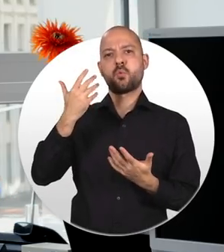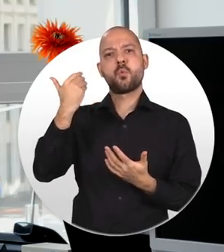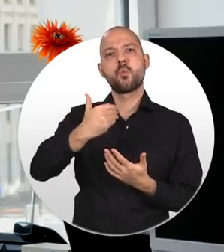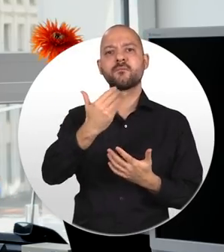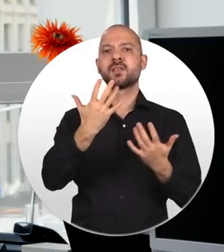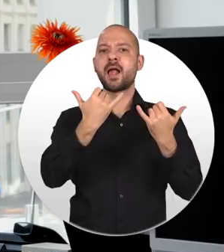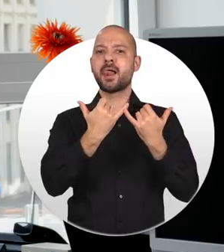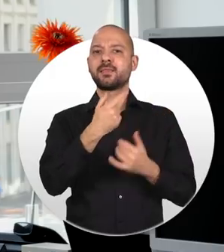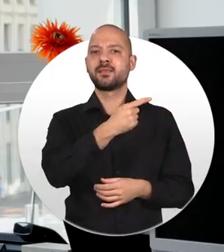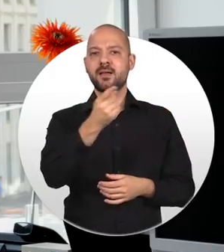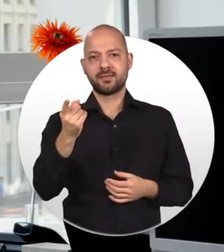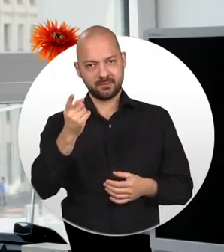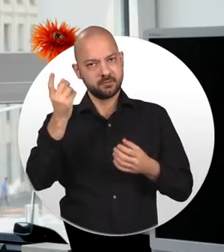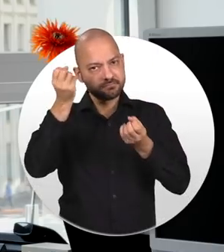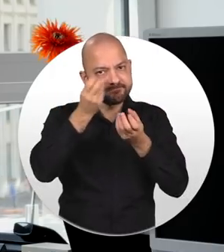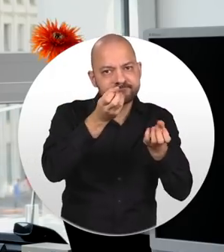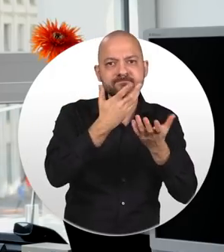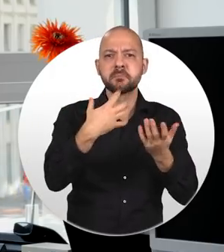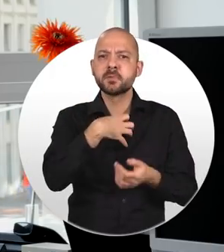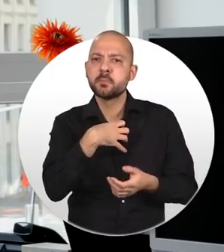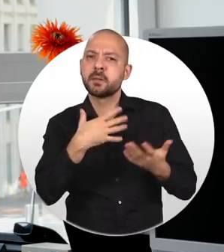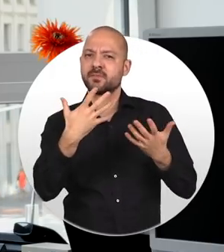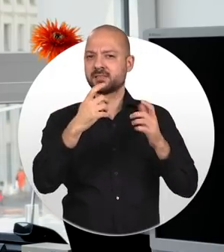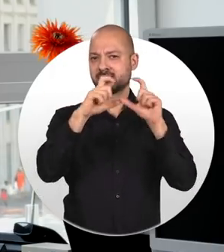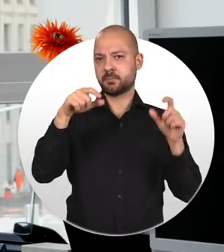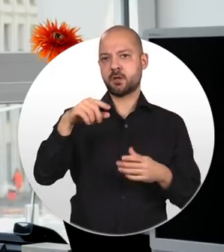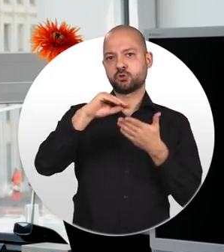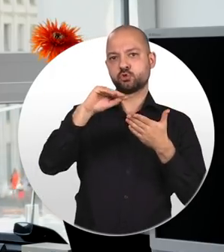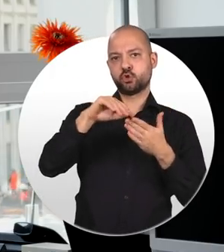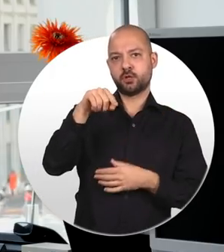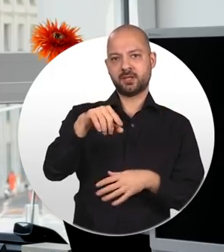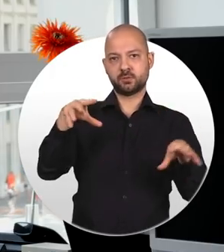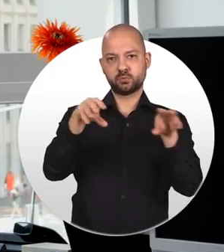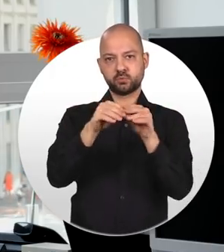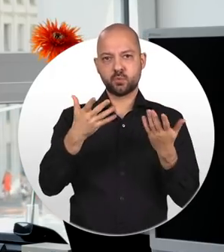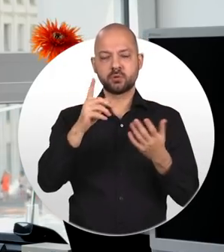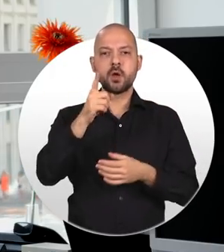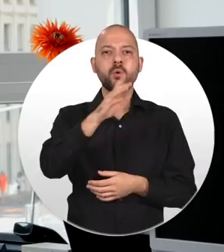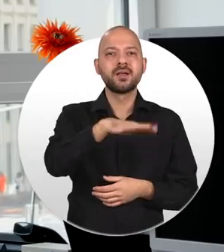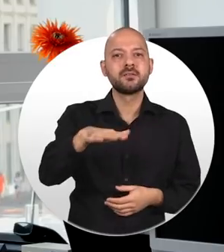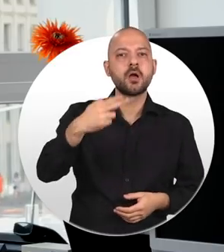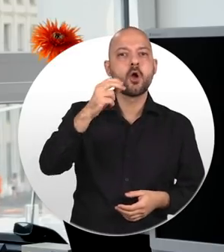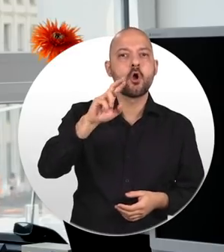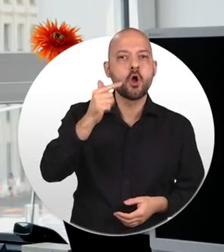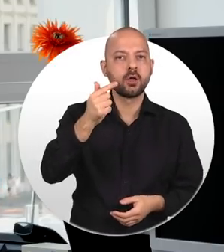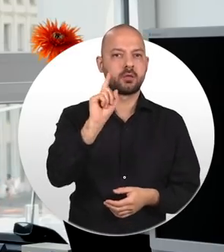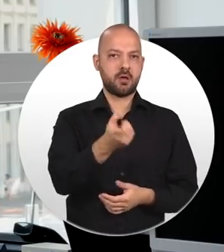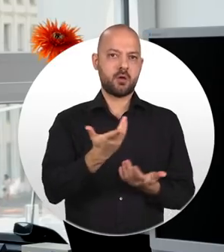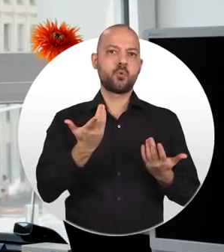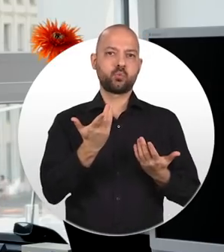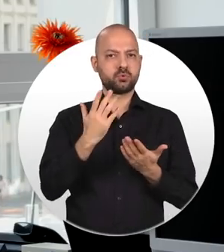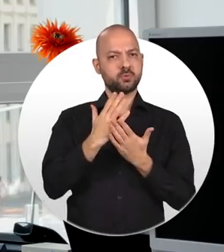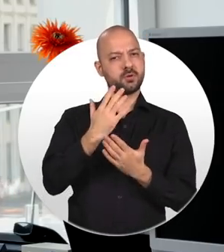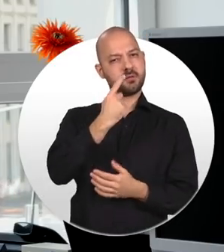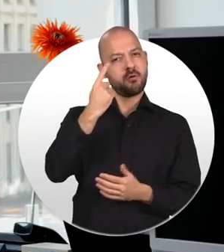Ältere geschickt, die Probleme hatten mit der Inklusion an der Schule oder an der Crèche. An den letzten Jahren haben wir ganz